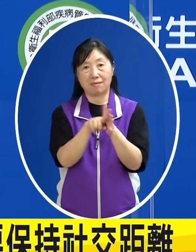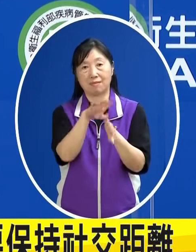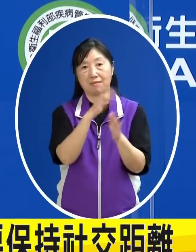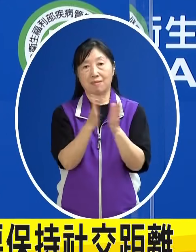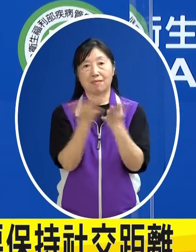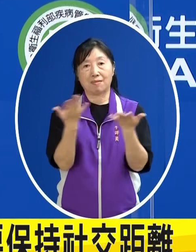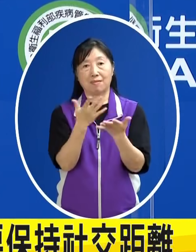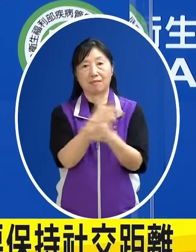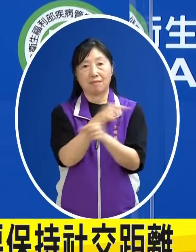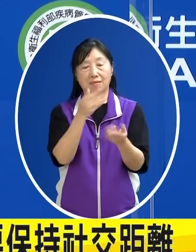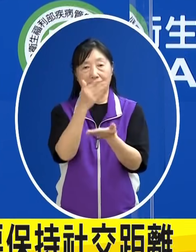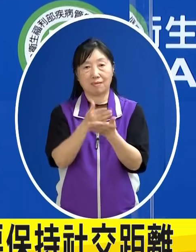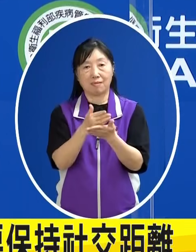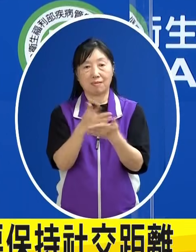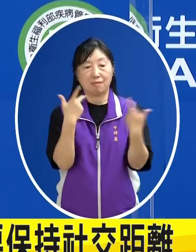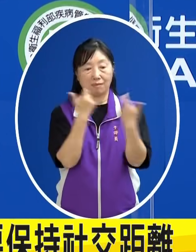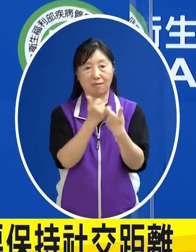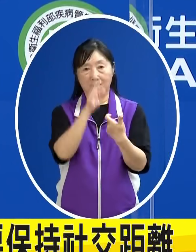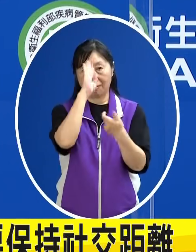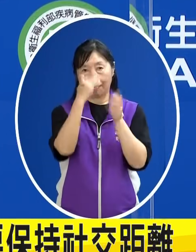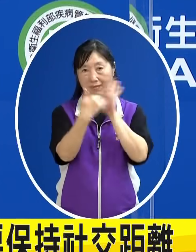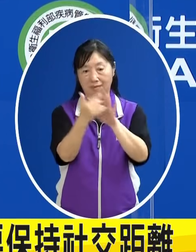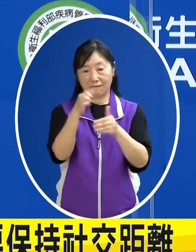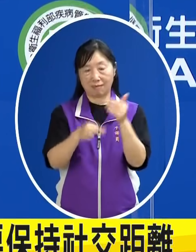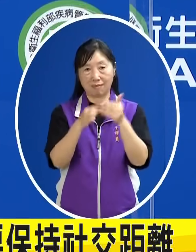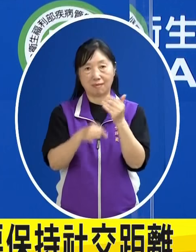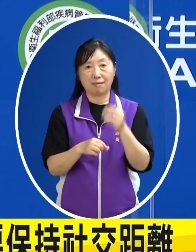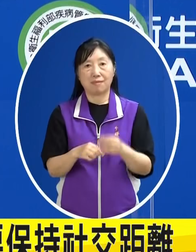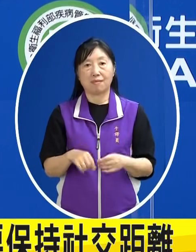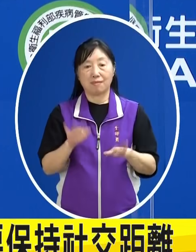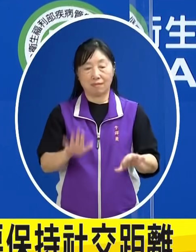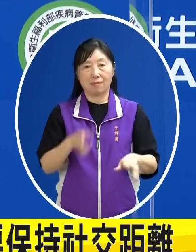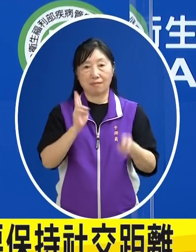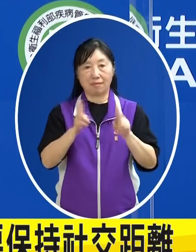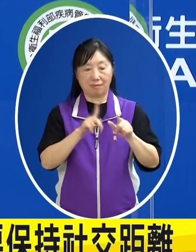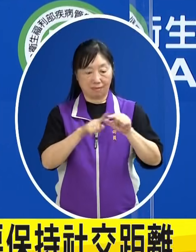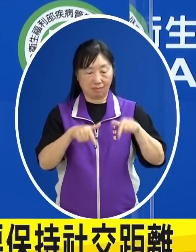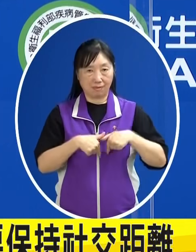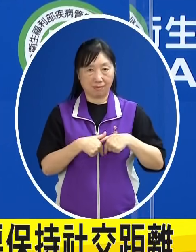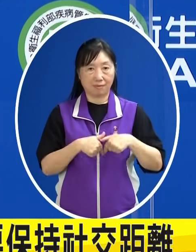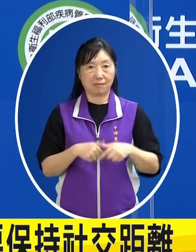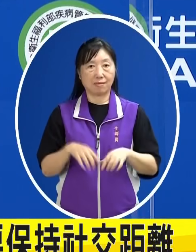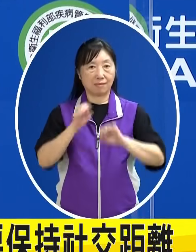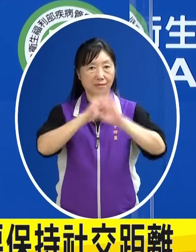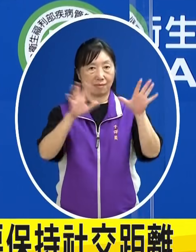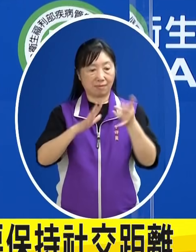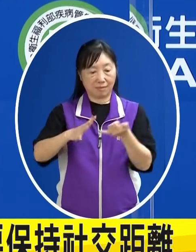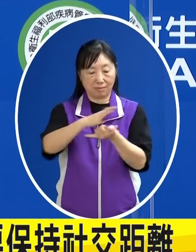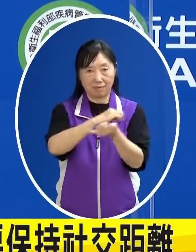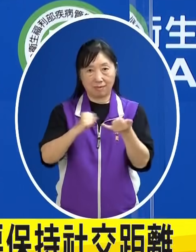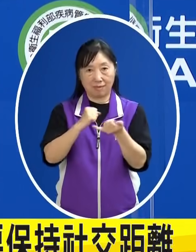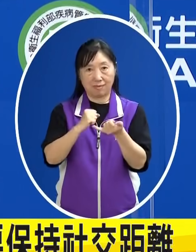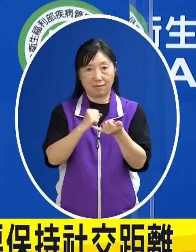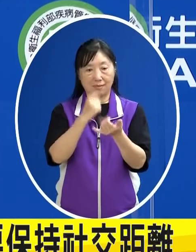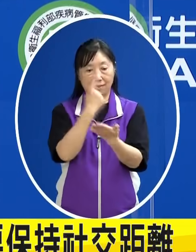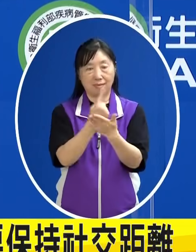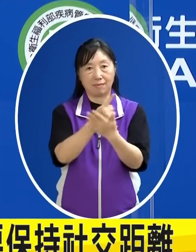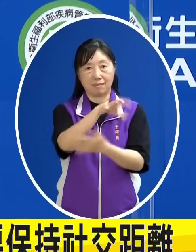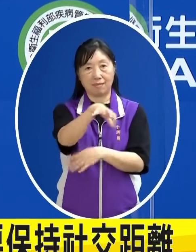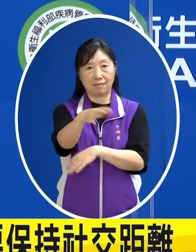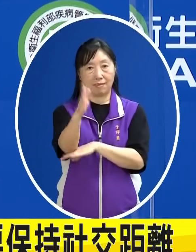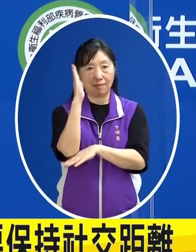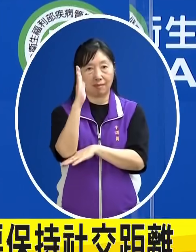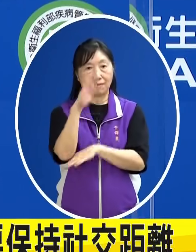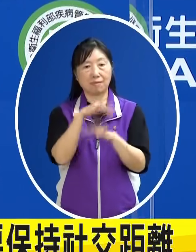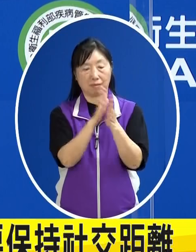相关的防疫措施。那所以指挥中心指示，哈，请全国各县市政府务